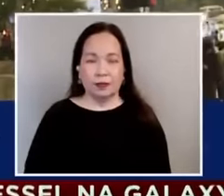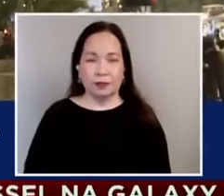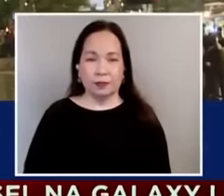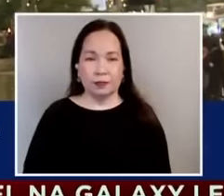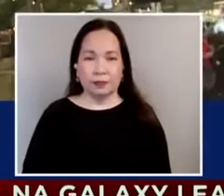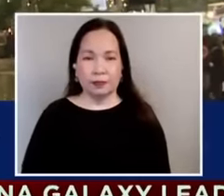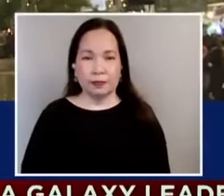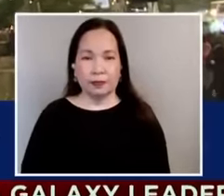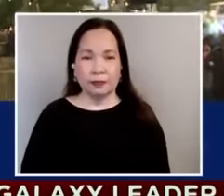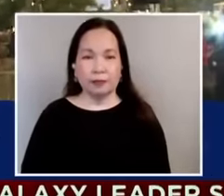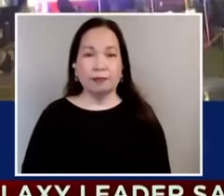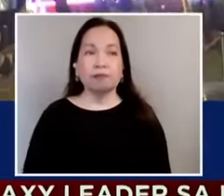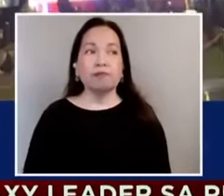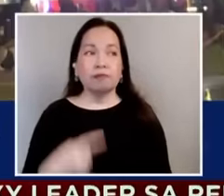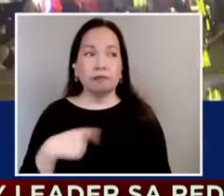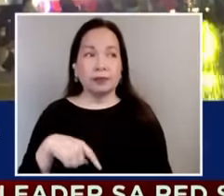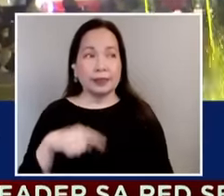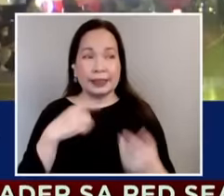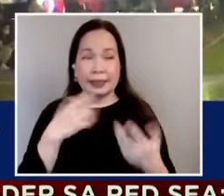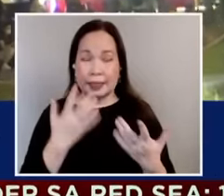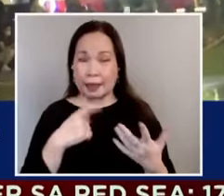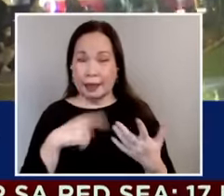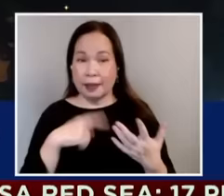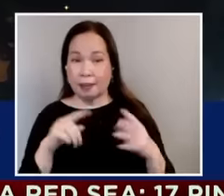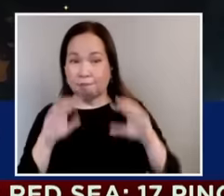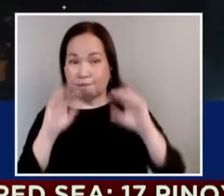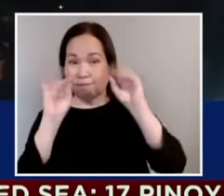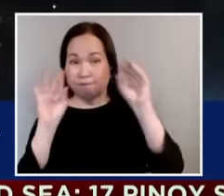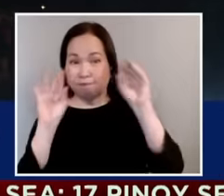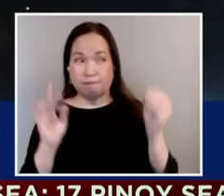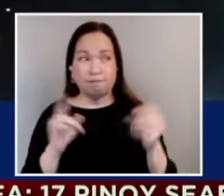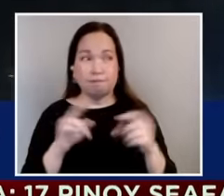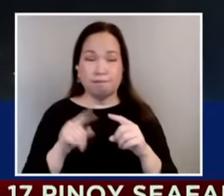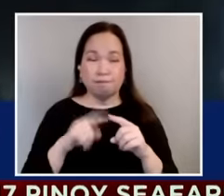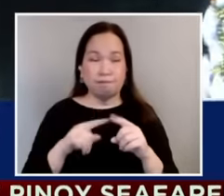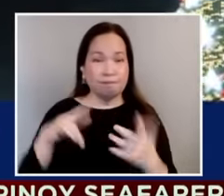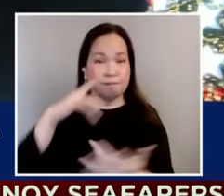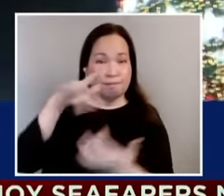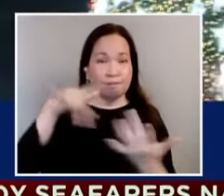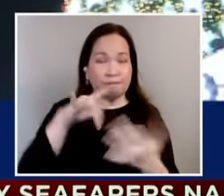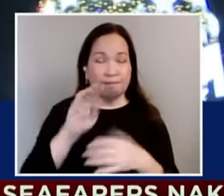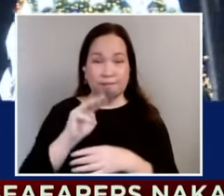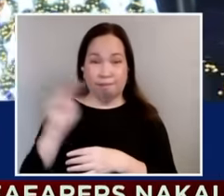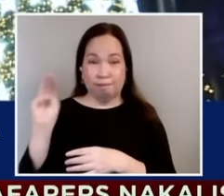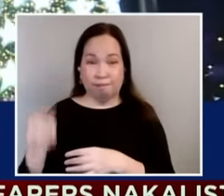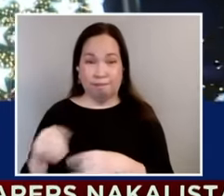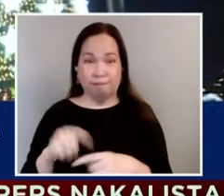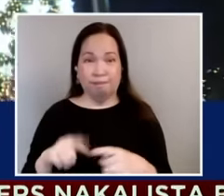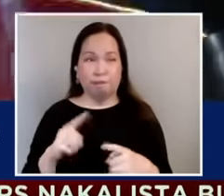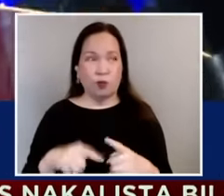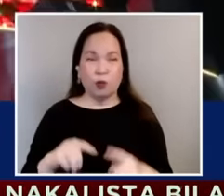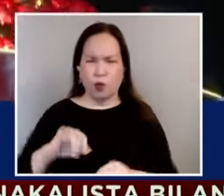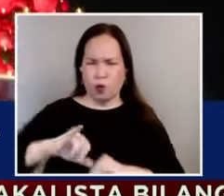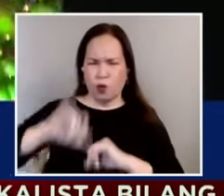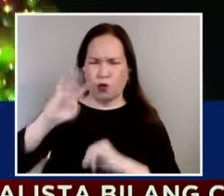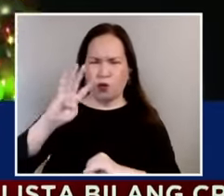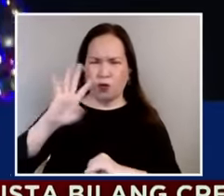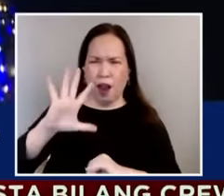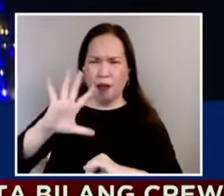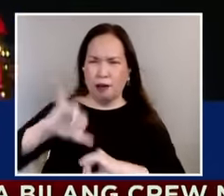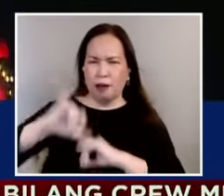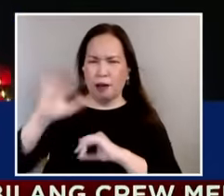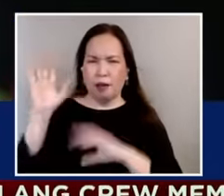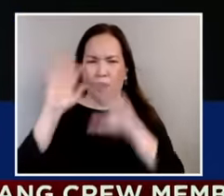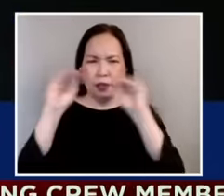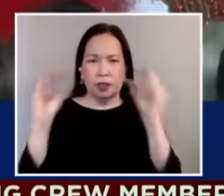Nag-bihis Pasko na ang ilang mga kilalang pasyalan sa Maynila. Isa sa mga atraksyon ang 45-foot Christmas tree sa Kartilya